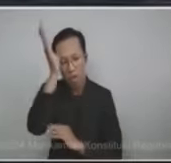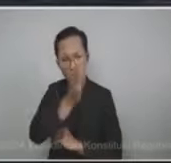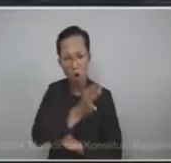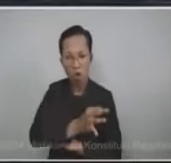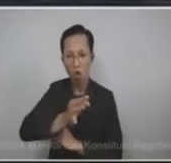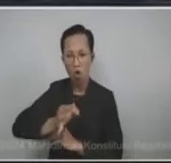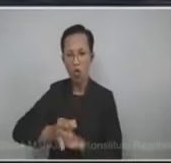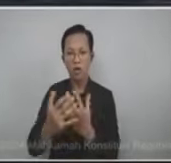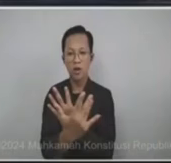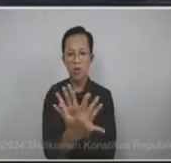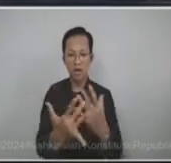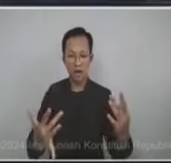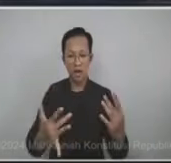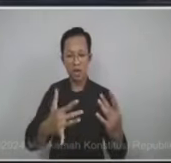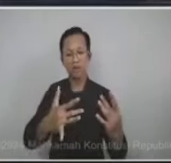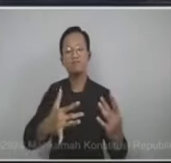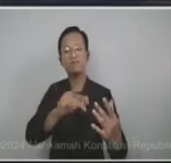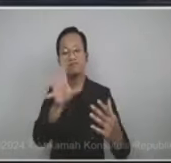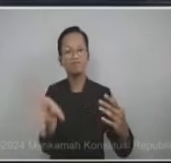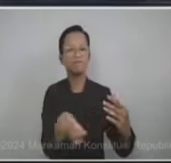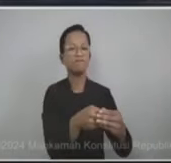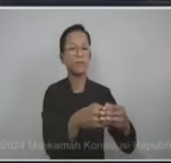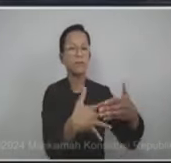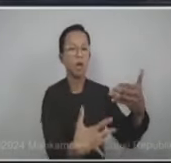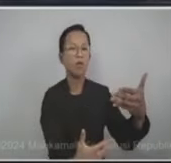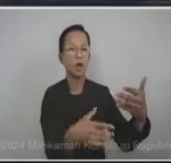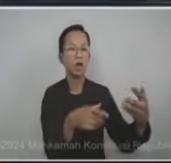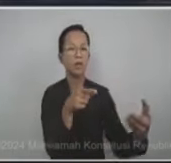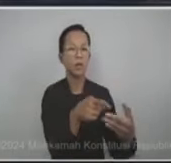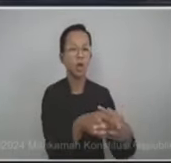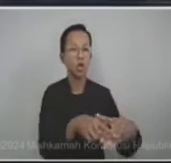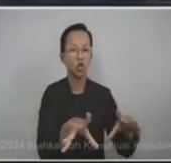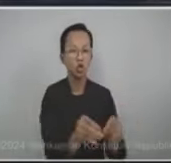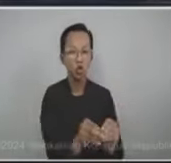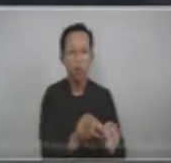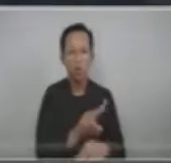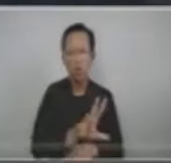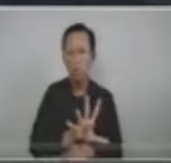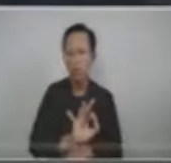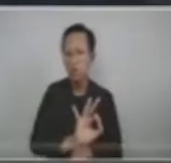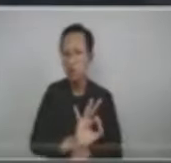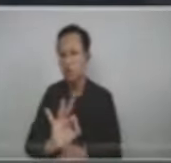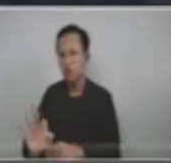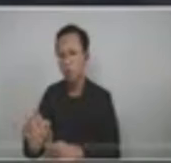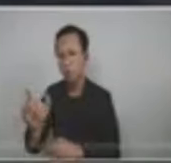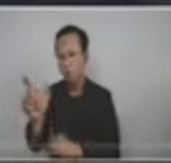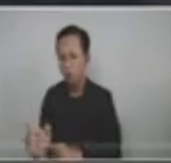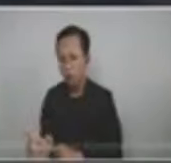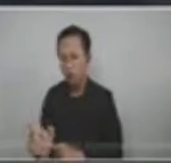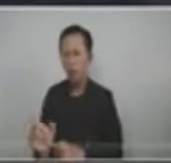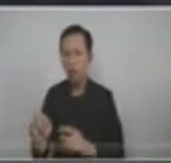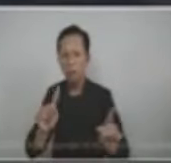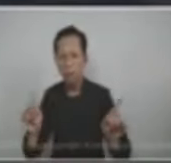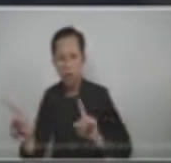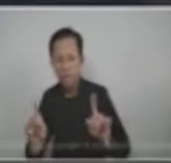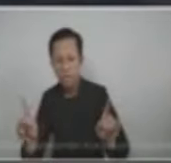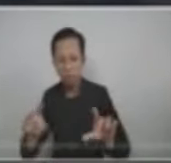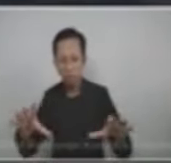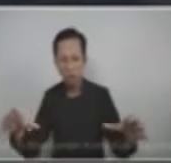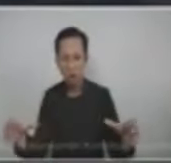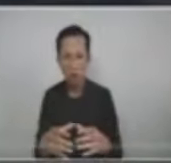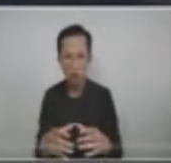yang termuat pada daftar pemilih tetap sampai dengan 250.000 jiwa partai politik atau gabeng gabungan partai politik